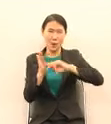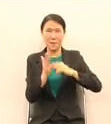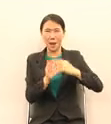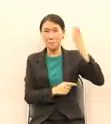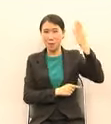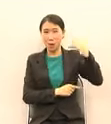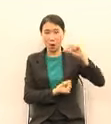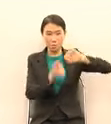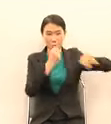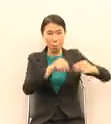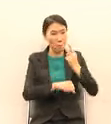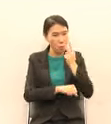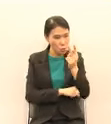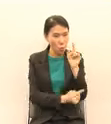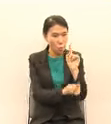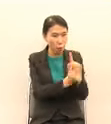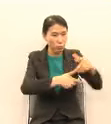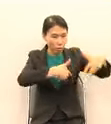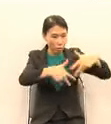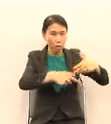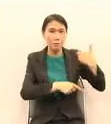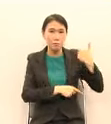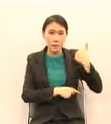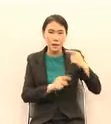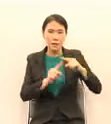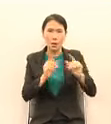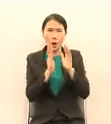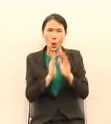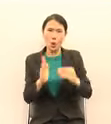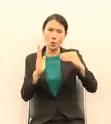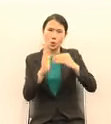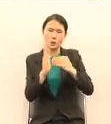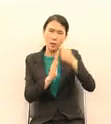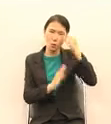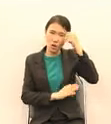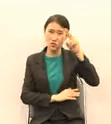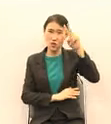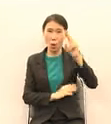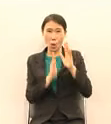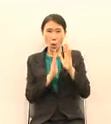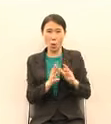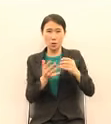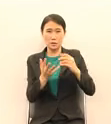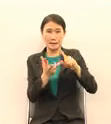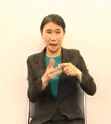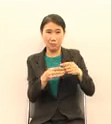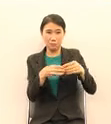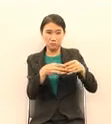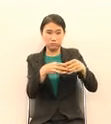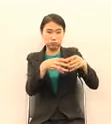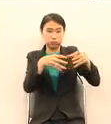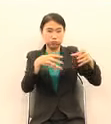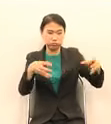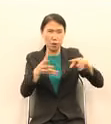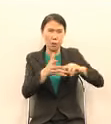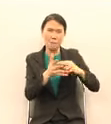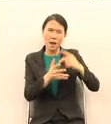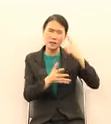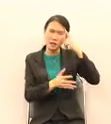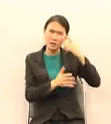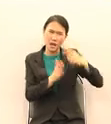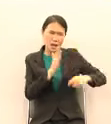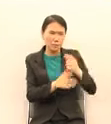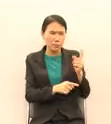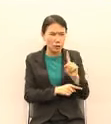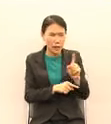ะแล้วจำนวนผู้ป่วยที่เพิ่มขึ้นในกรุงเทพ2วันมานี้ค่ะมันมีปัจจัยมาจากอะไรบ้างคะแล้วมันมีมาตรการอะไร